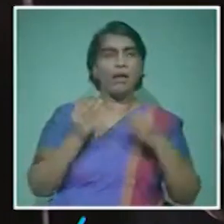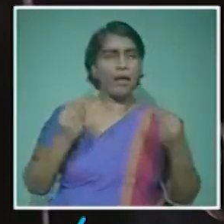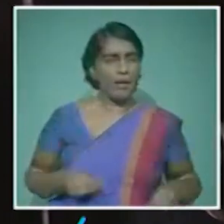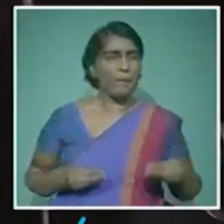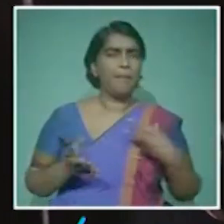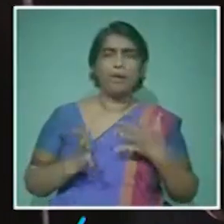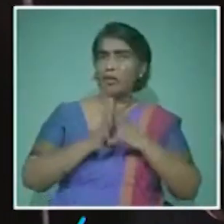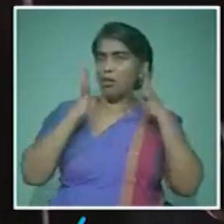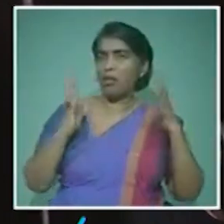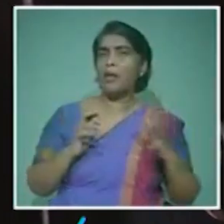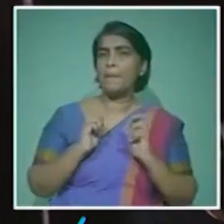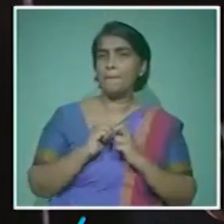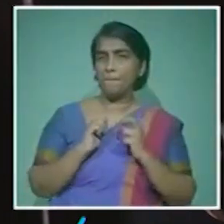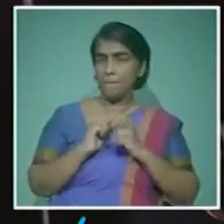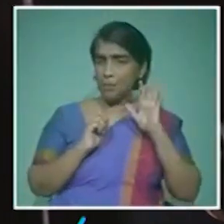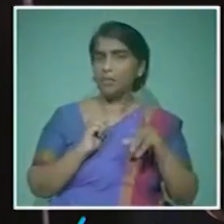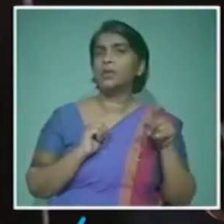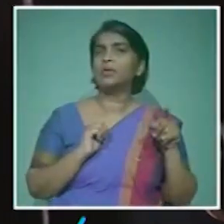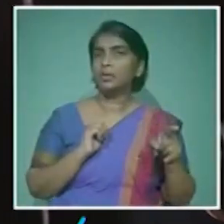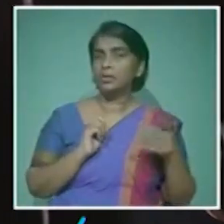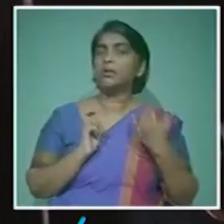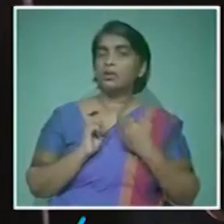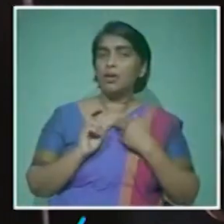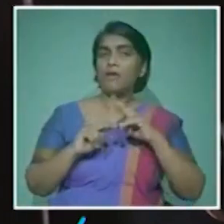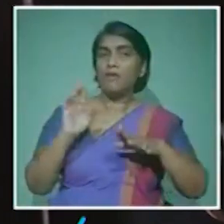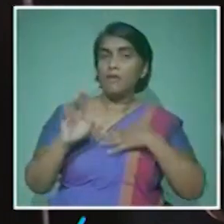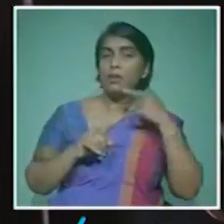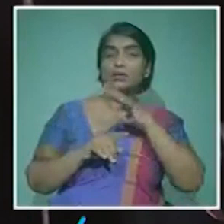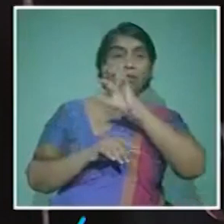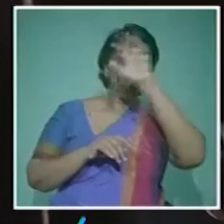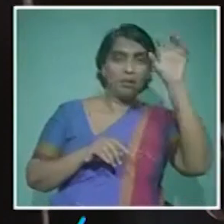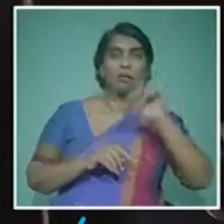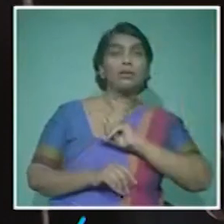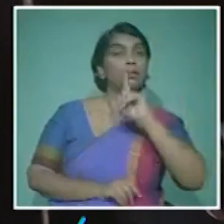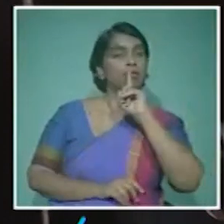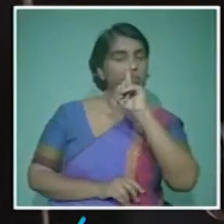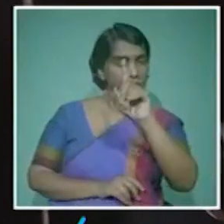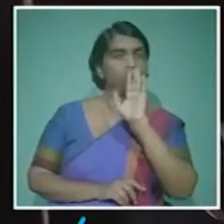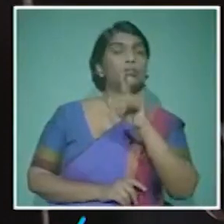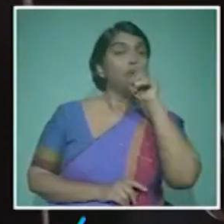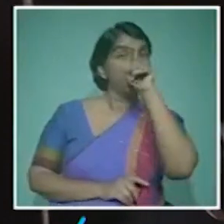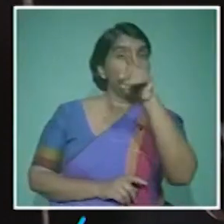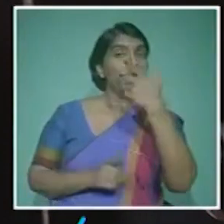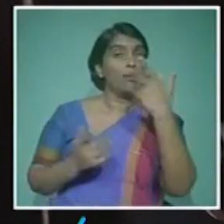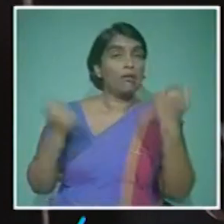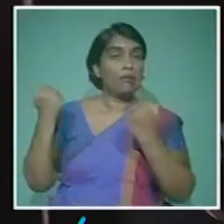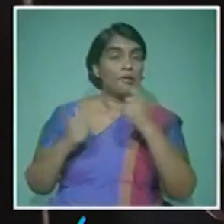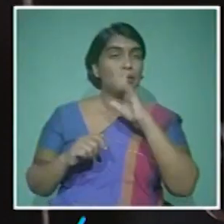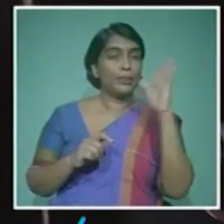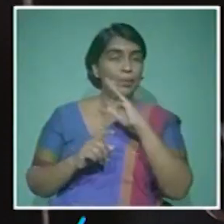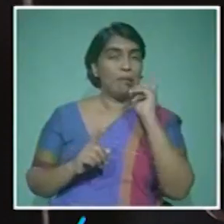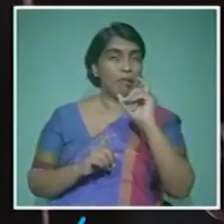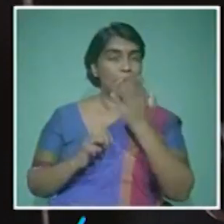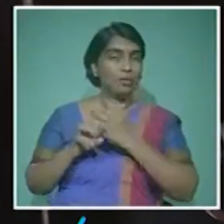තාම බරපතල විදියට බැටකාලා තියෙන නිසා අපි පැරිස් ක්ලබ් එකේ රටවල් වලට ඉල්ලීමක් කර යුතුයි. ඒ රටවල විමෝචනයෙන් අපි බැටකන